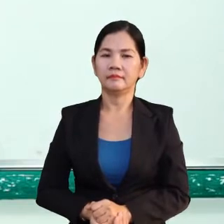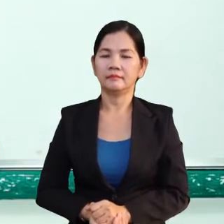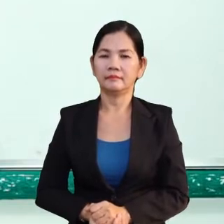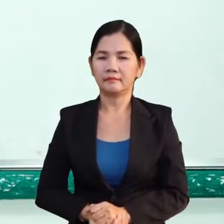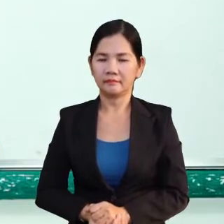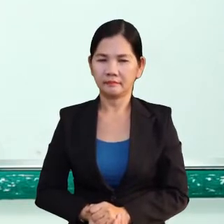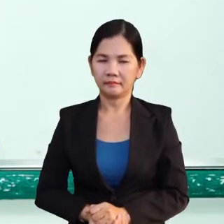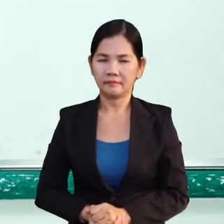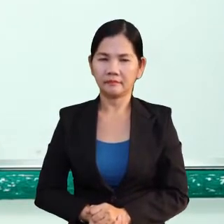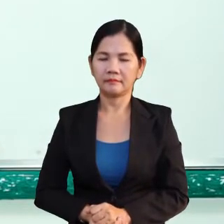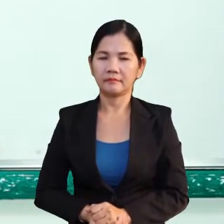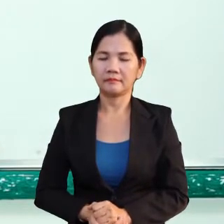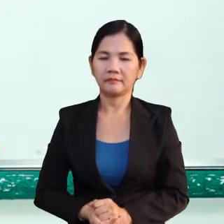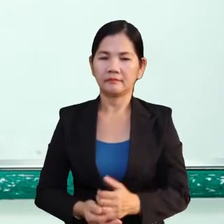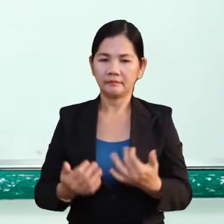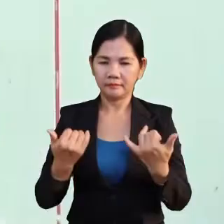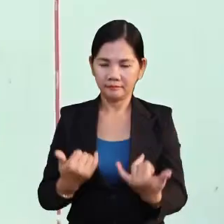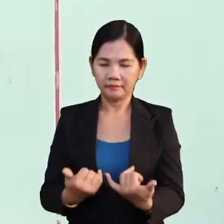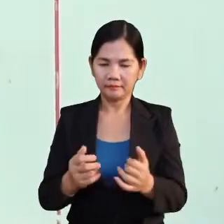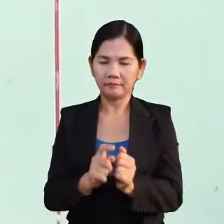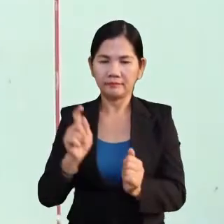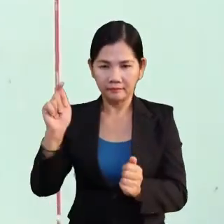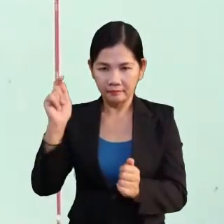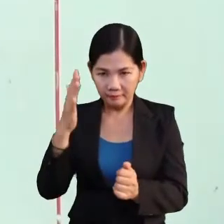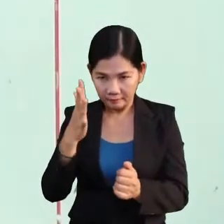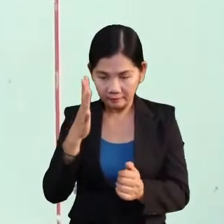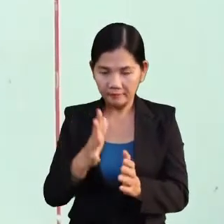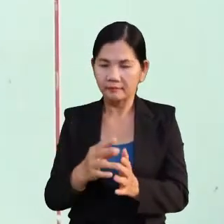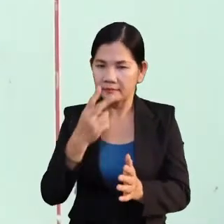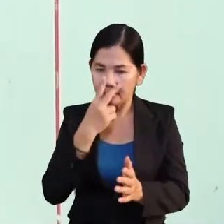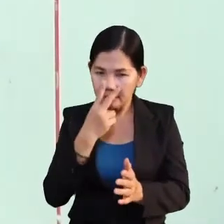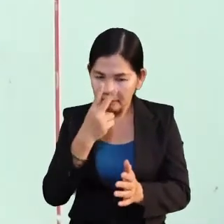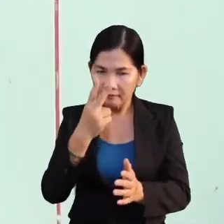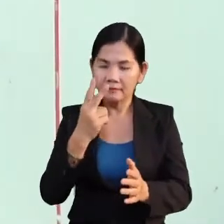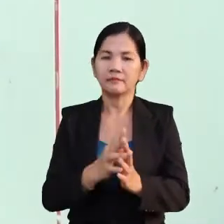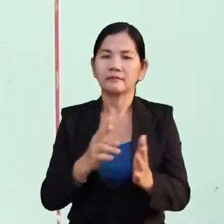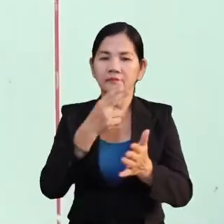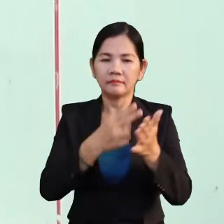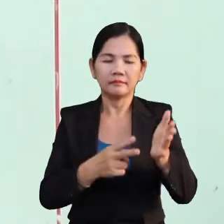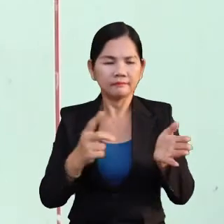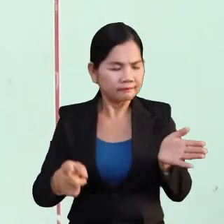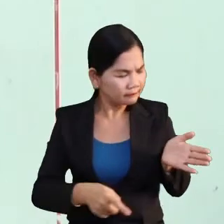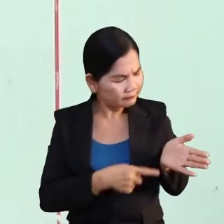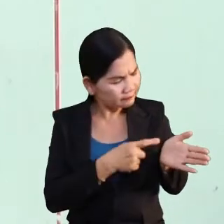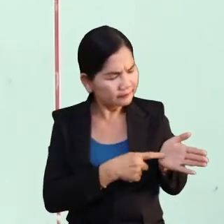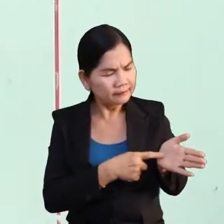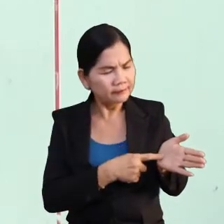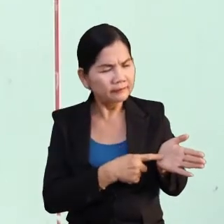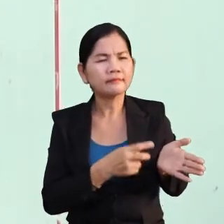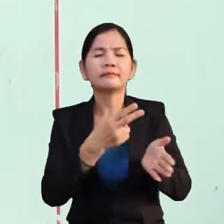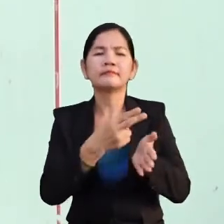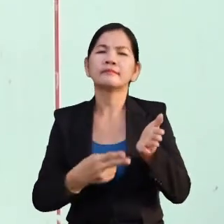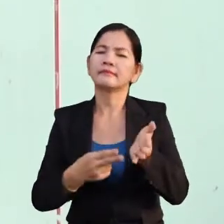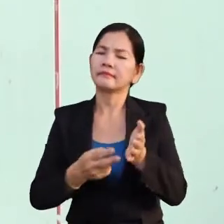ចាអញ្ចឹងកូនមើលមើលកូនឃើញរូបអ្វីកូនសង្កេតហើយកូនគិតមើលរូបហ្នឹងរូបអ្វី